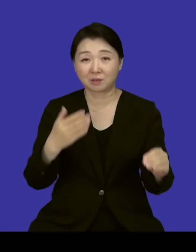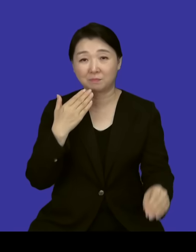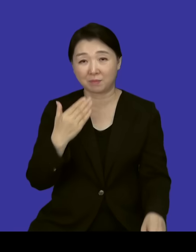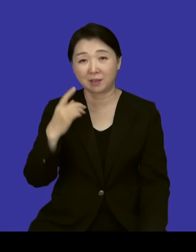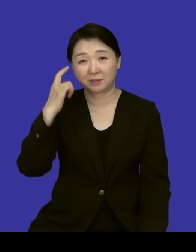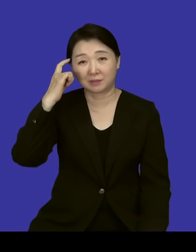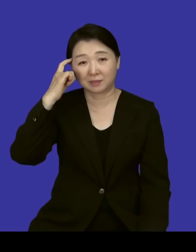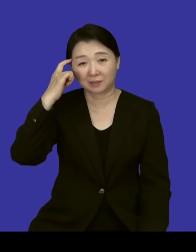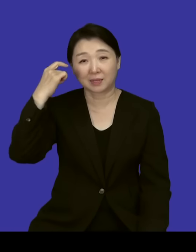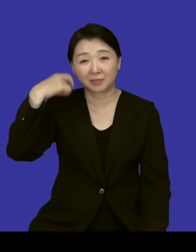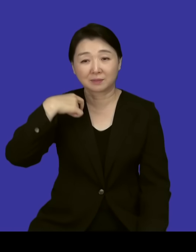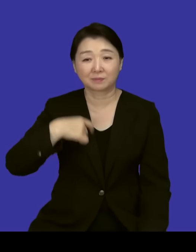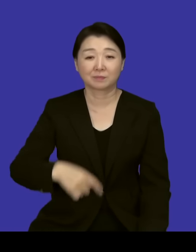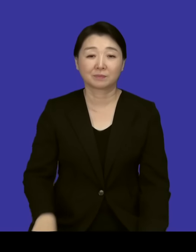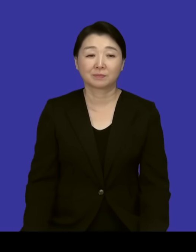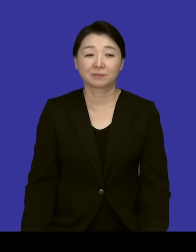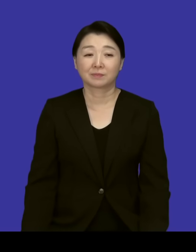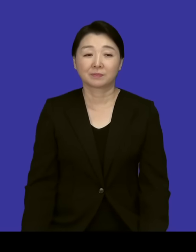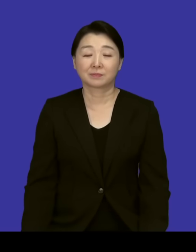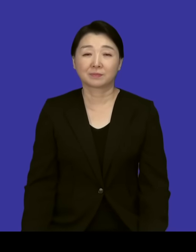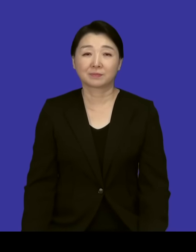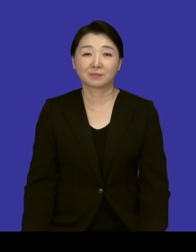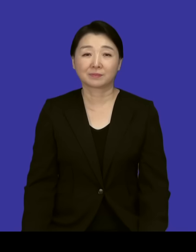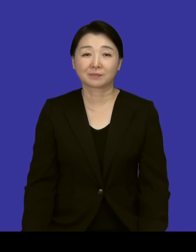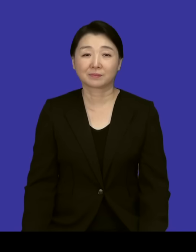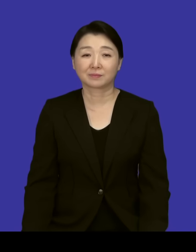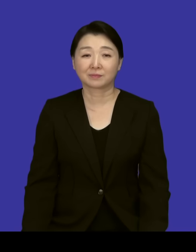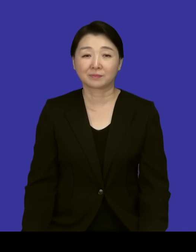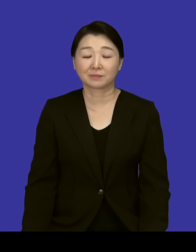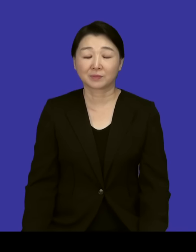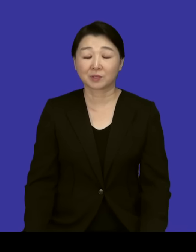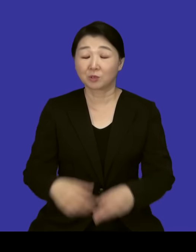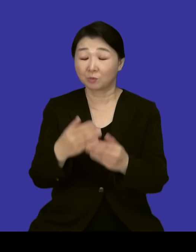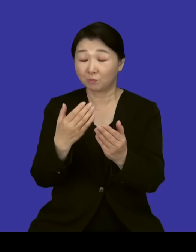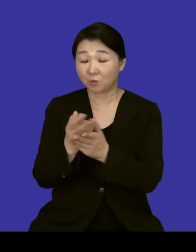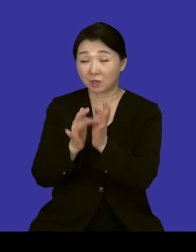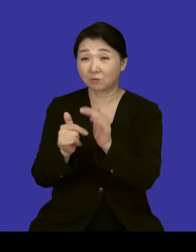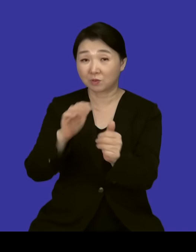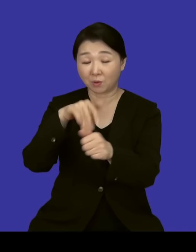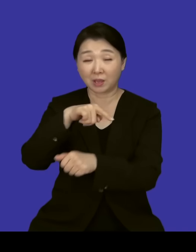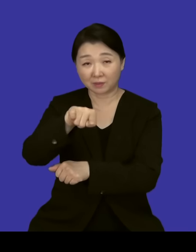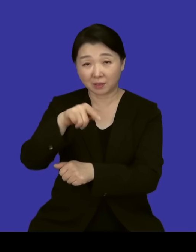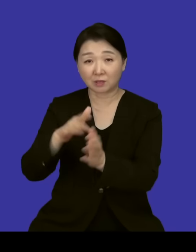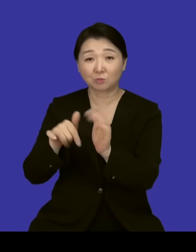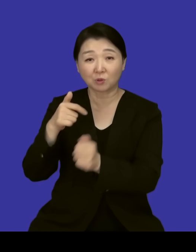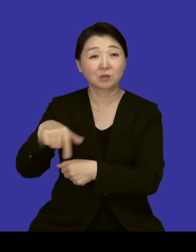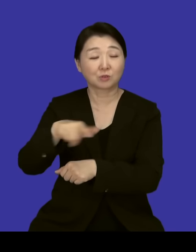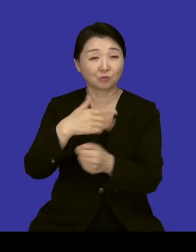해결되는구나라고 딱 느낌이 왔었어요. 네. 다 내게로 오라 내가 너희를 쉬게 하리니